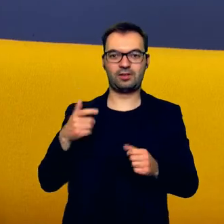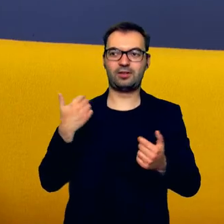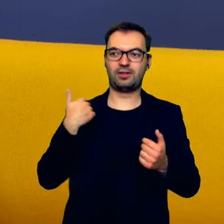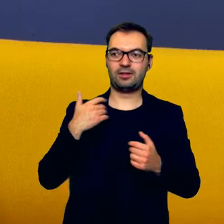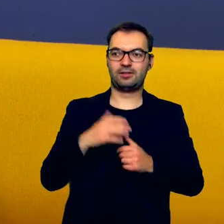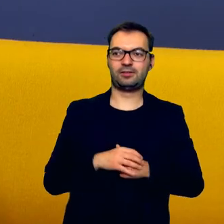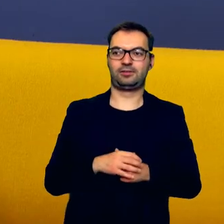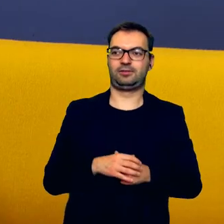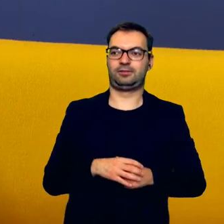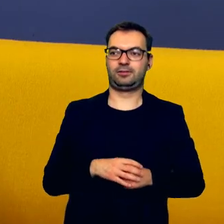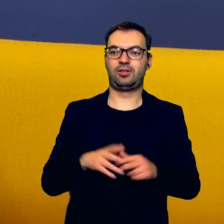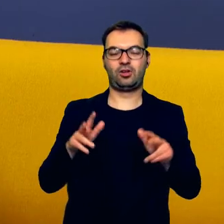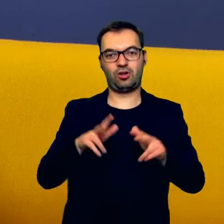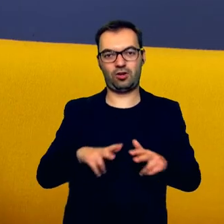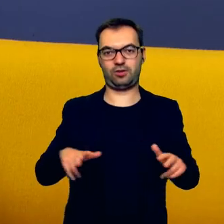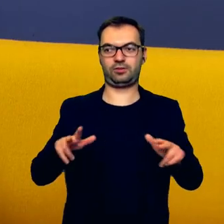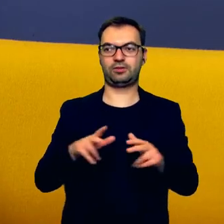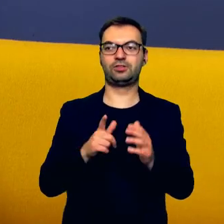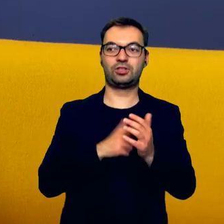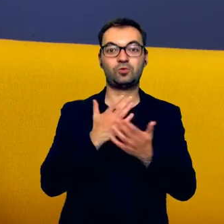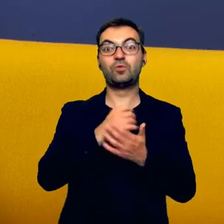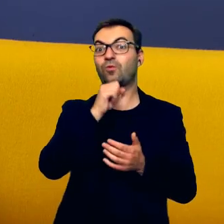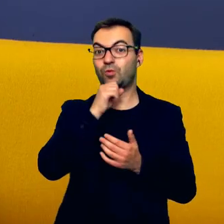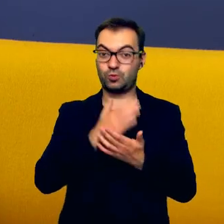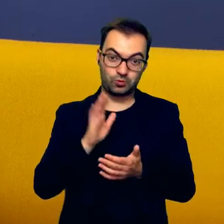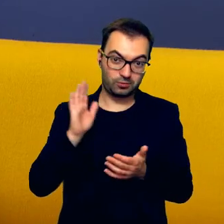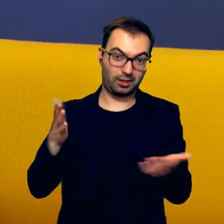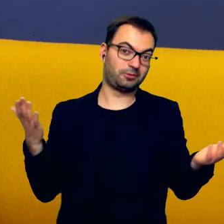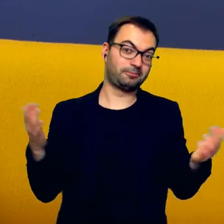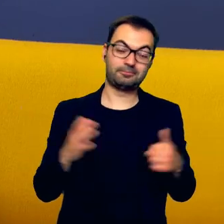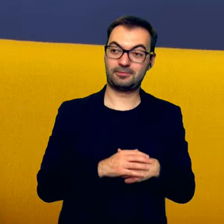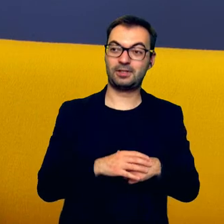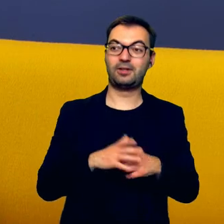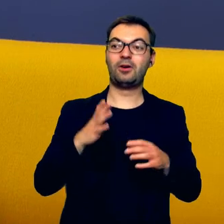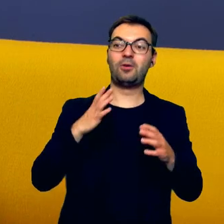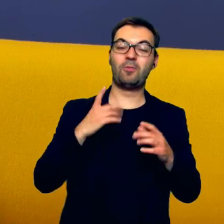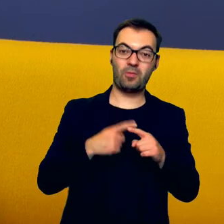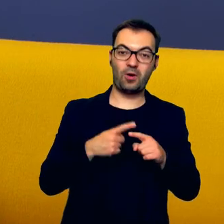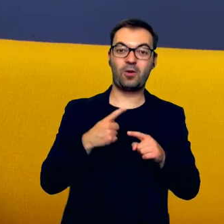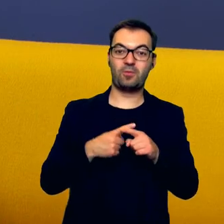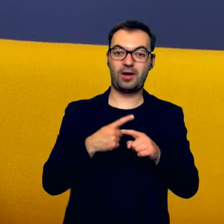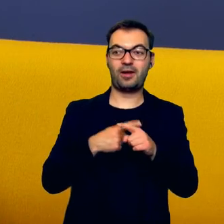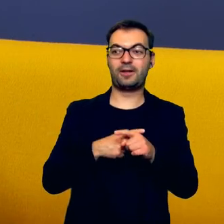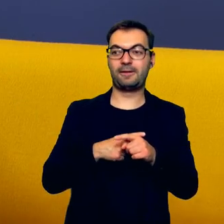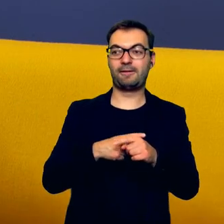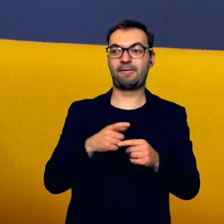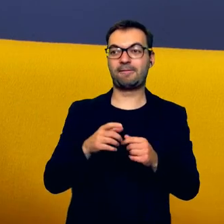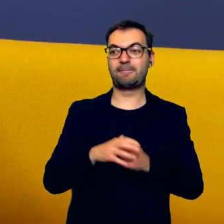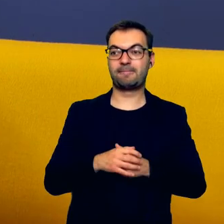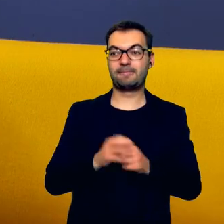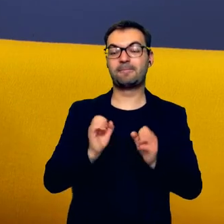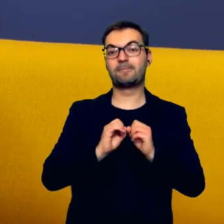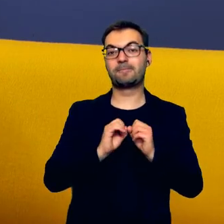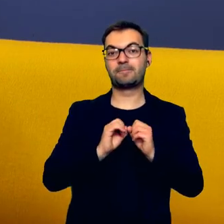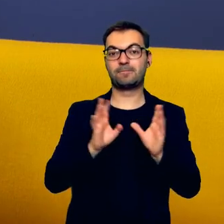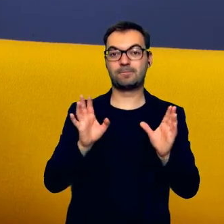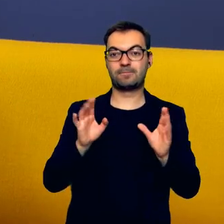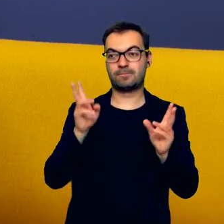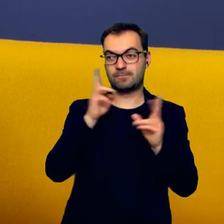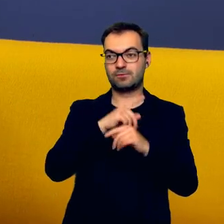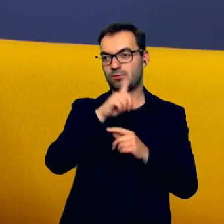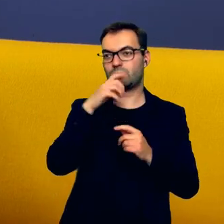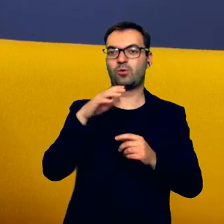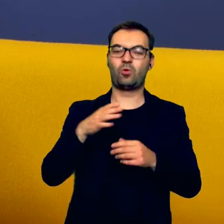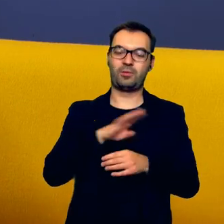miał rodzinę, często wnuczęta, prawda? Powoli już ludzie były, oczywiście